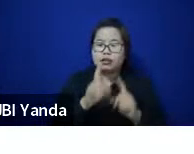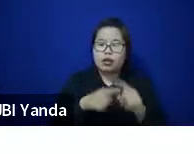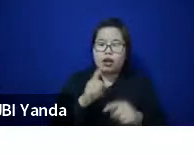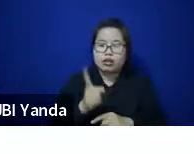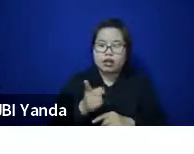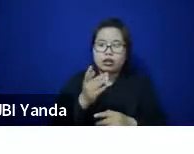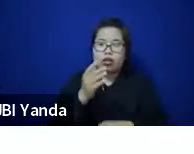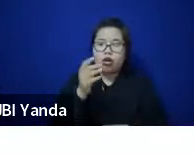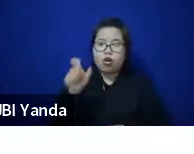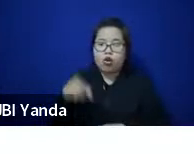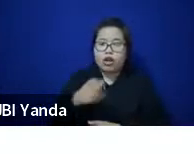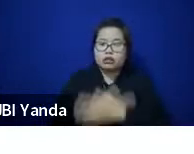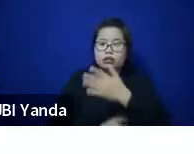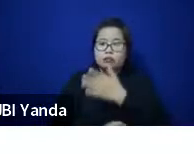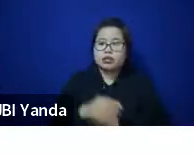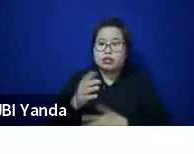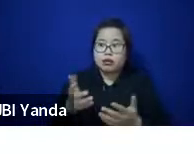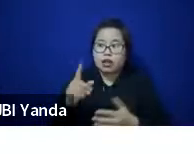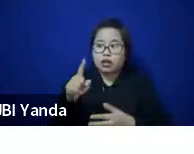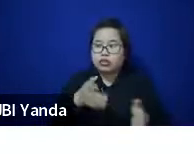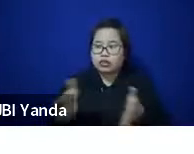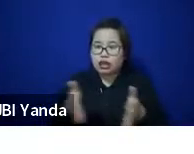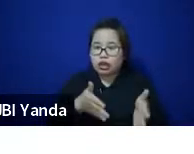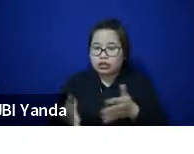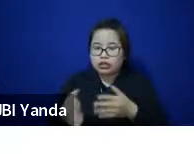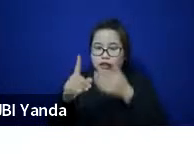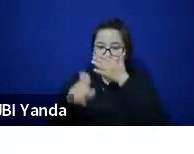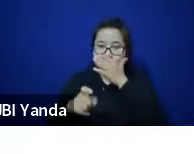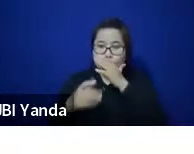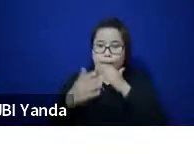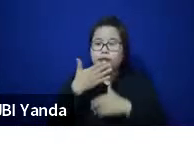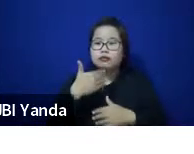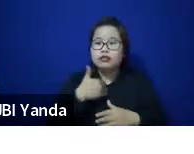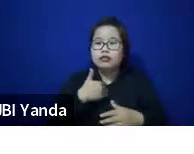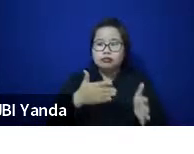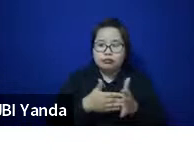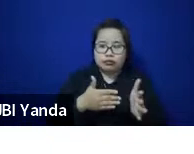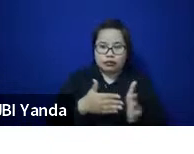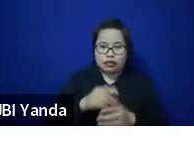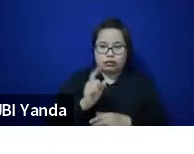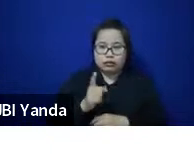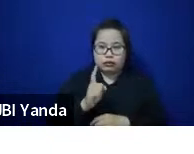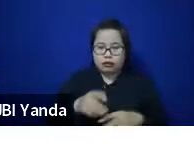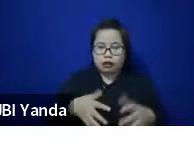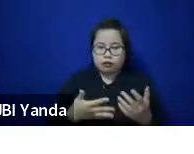dengan disabilitas dia harus segera ditangani, kemudian dia memiliki keterbatasan karena harus